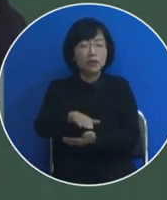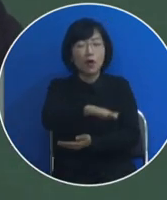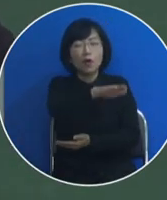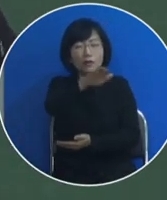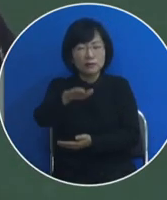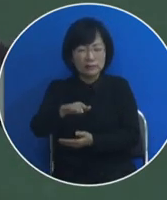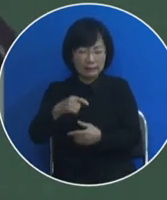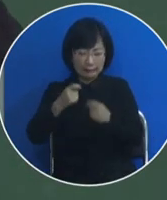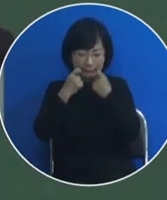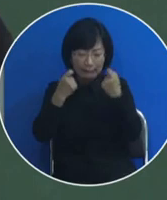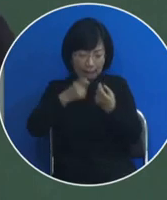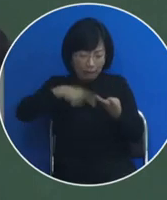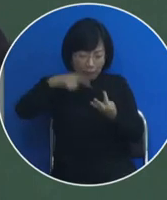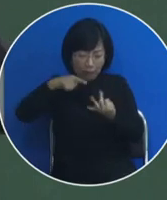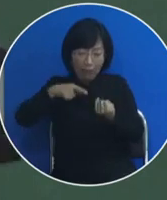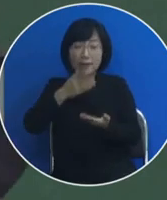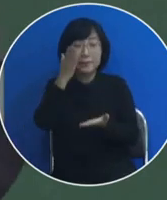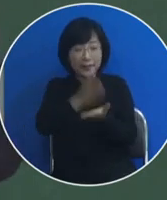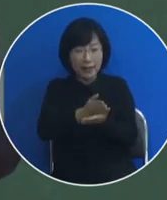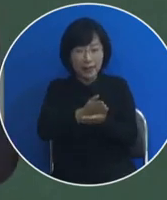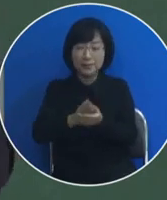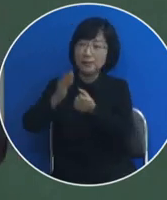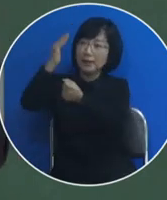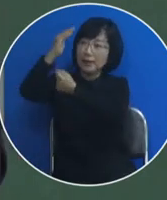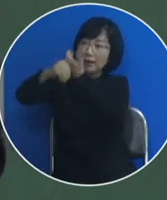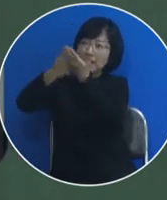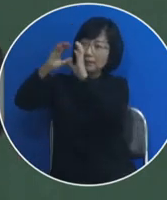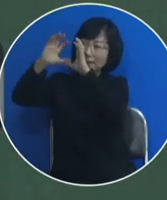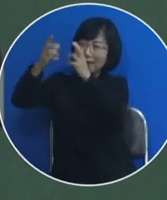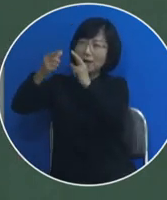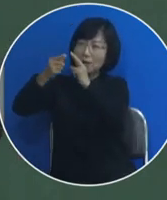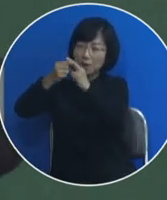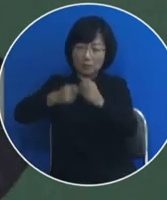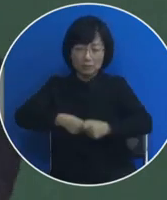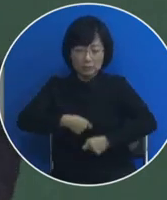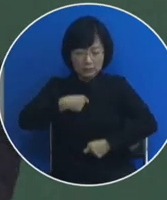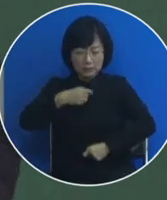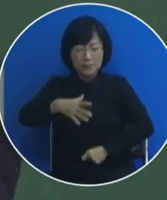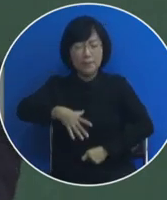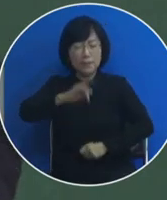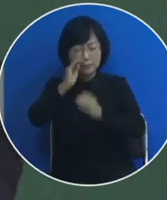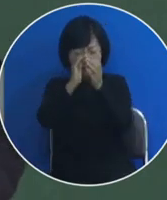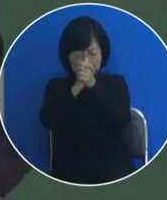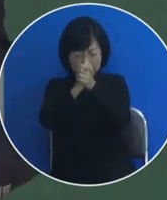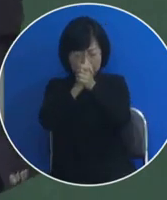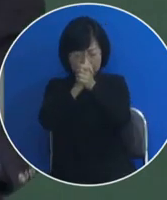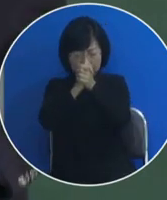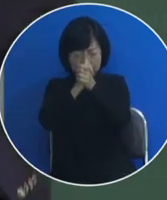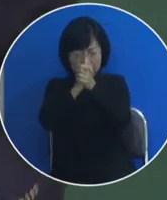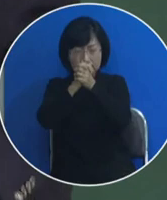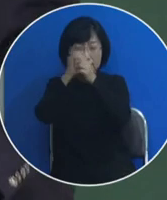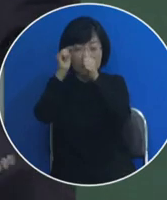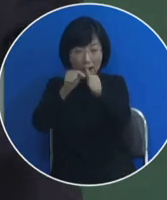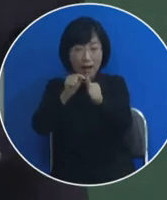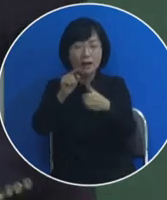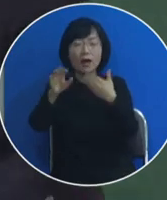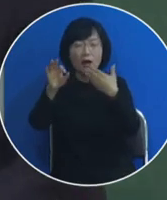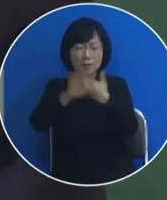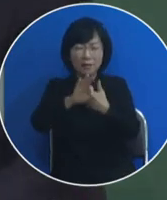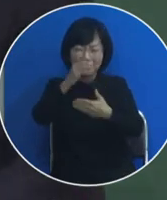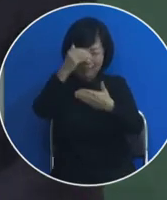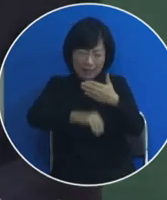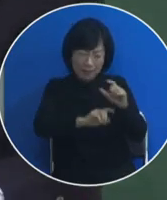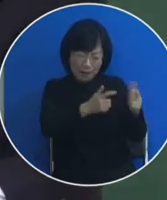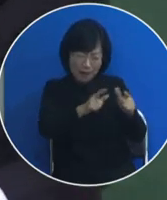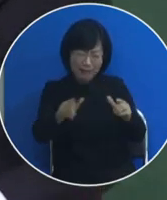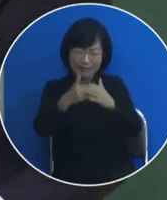먼저 그의 나라와 그의 의를 구하라. 그리하면 모든 것을 너에게 더하여 주시리라. But seek first His kingdom and His righteousness, and all these things will be added